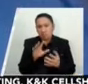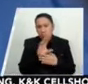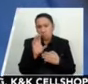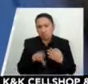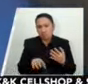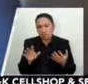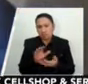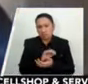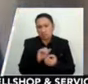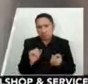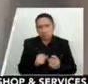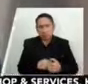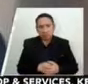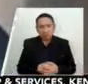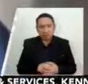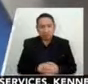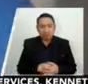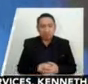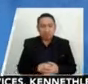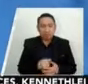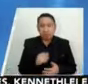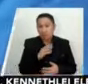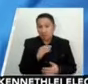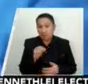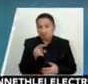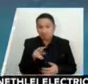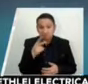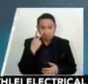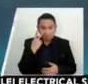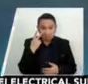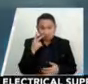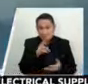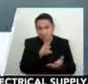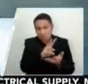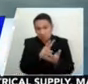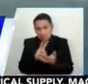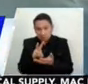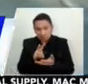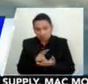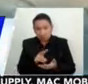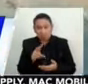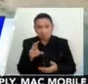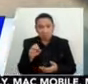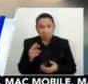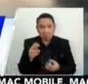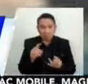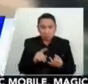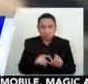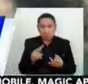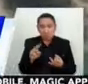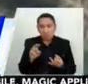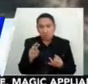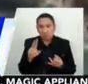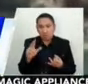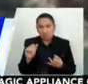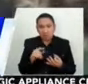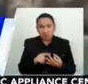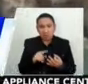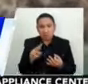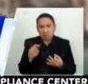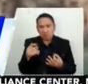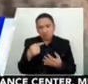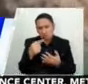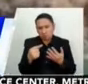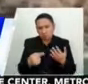Naikutan ng Pangulo ang ilang mga bayang napuruhan bukod sa panganiban katulad ng Karamoran, Bagamanok, Biga at Higmoto. Kasalukuyan